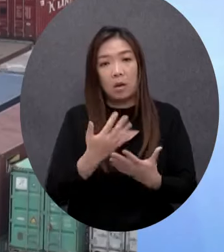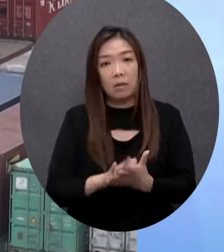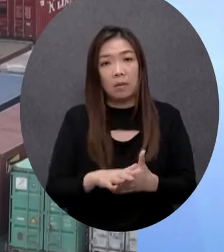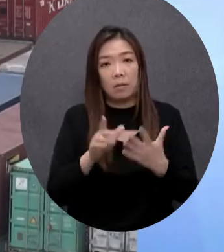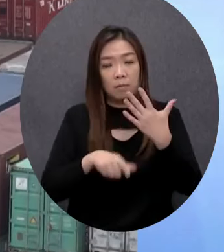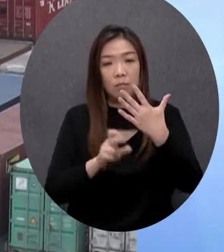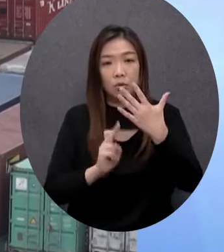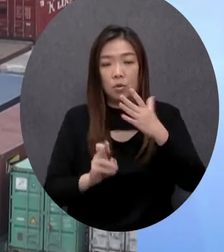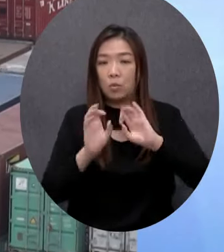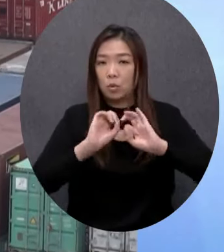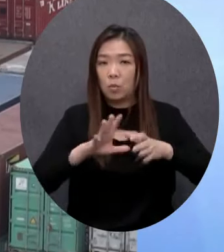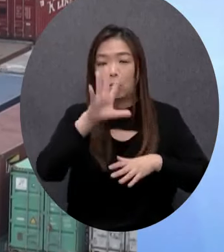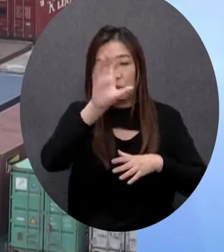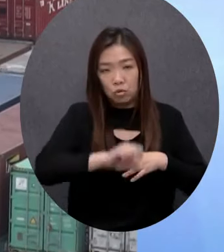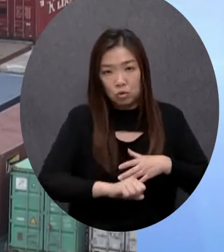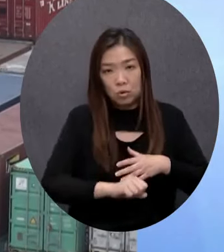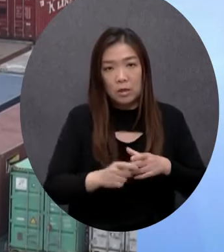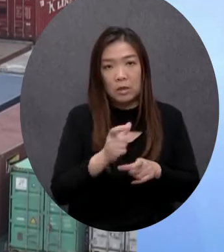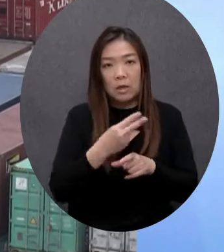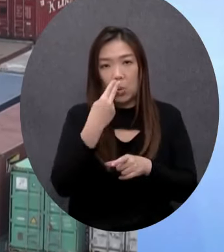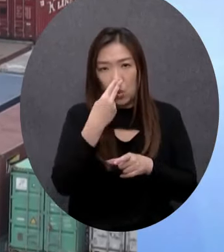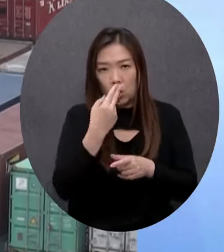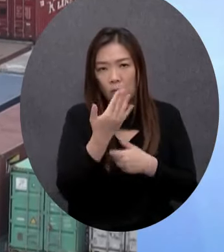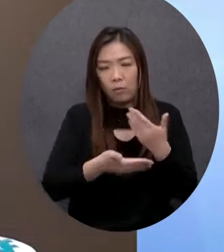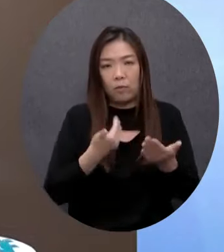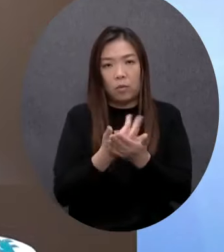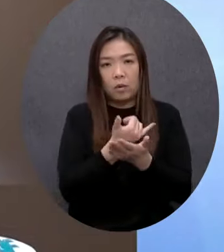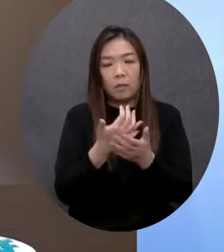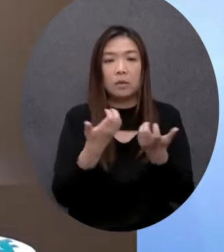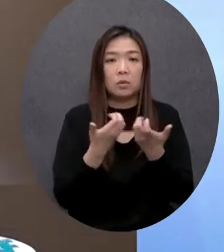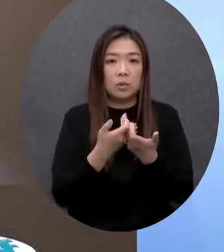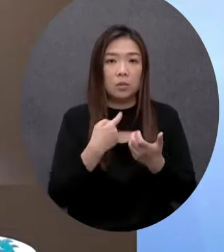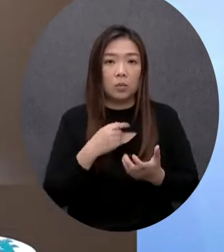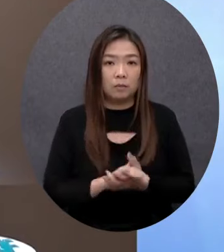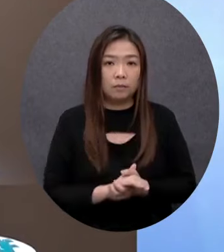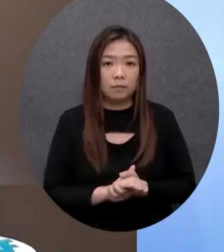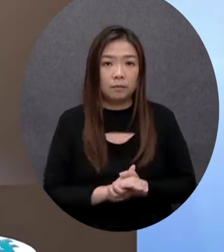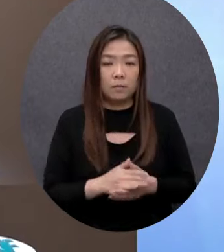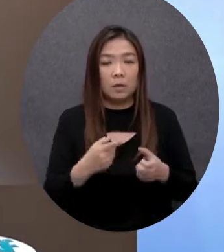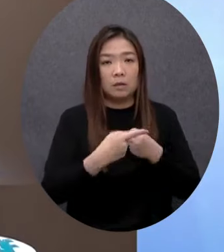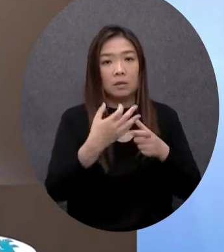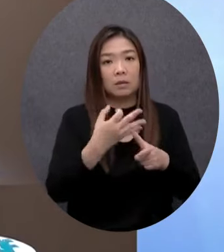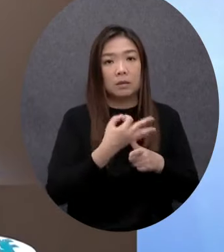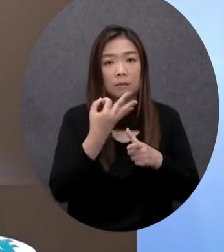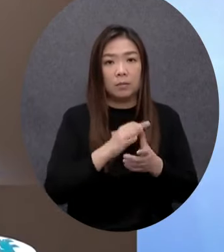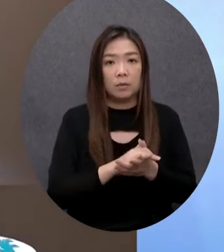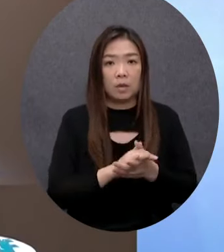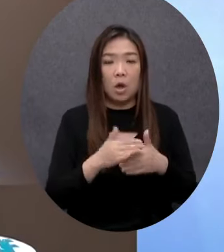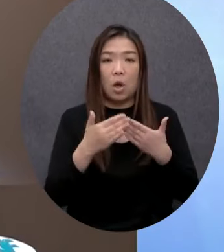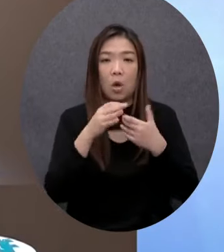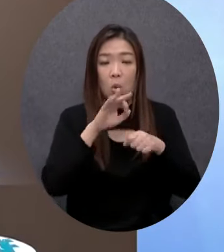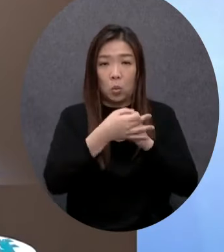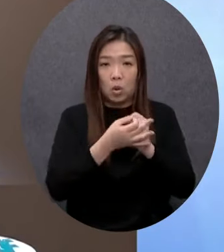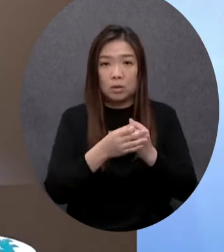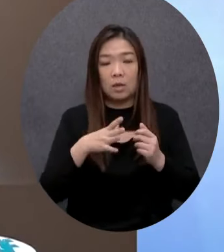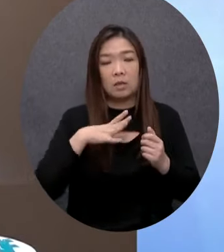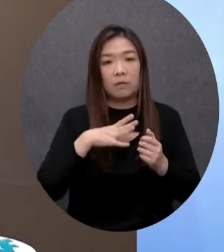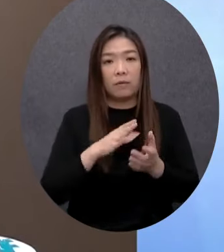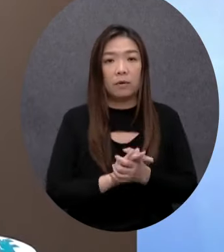會公布全年經濟預測的復檢數字。 雖然咧就第一季嚟講咧，個外圍環境都仍然